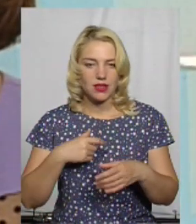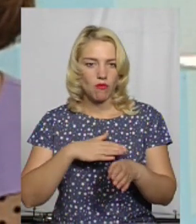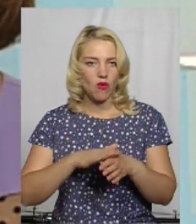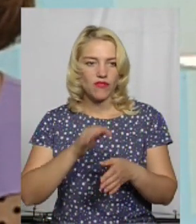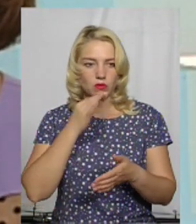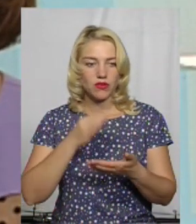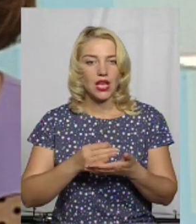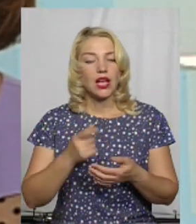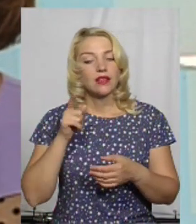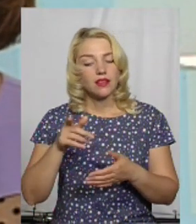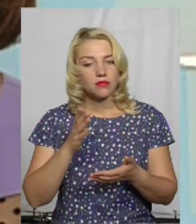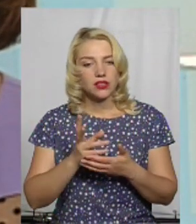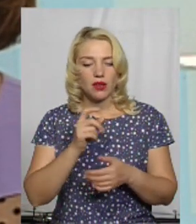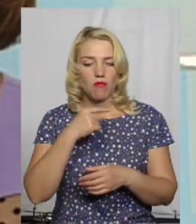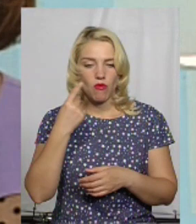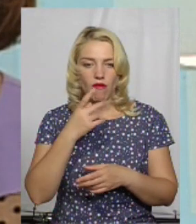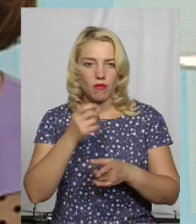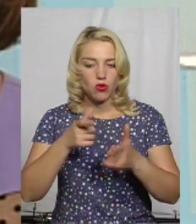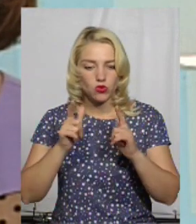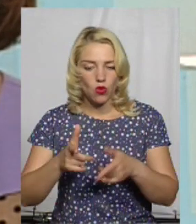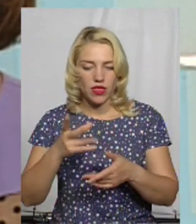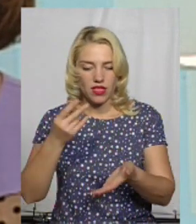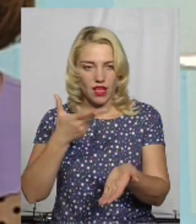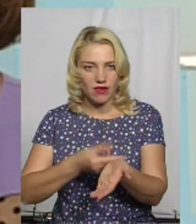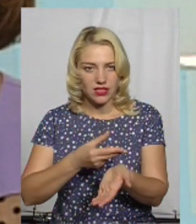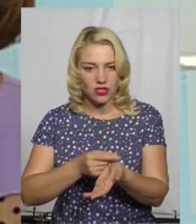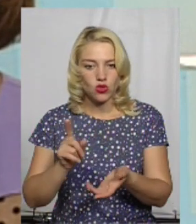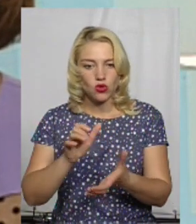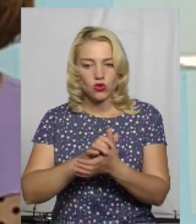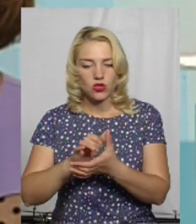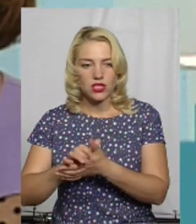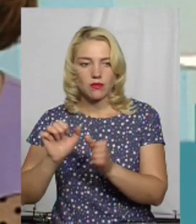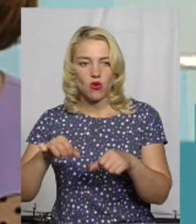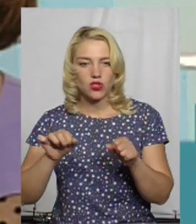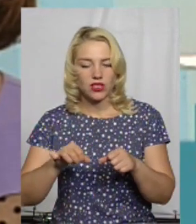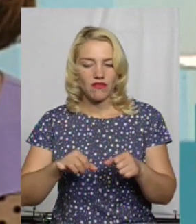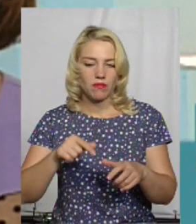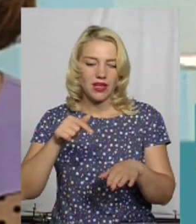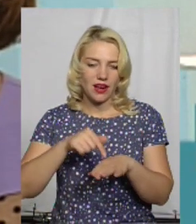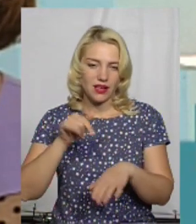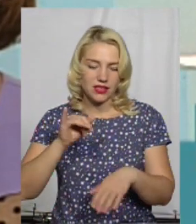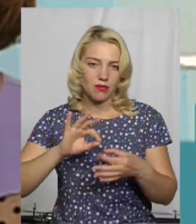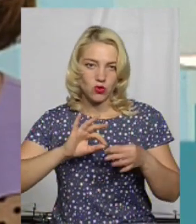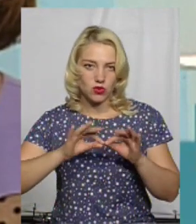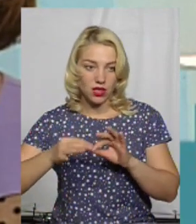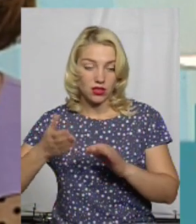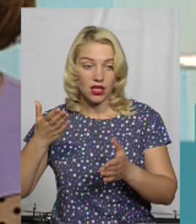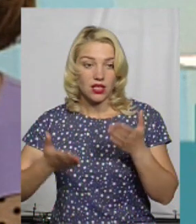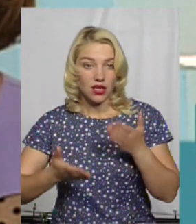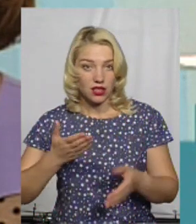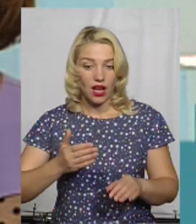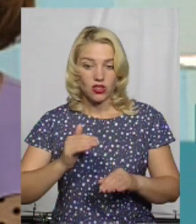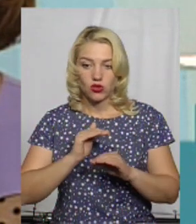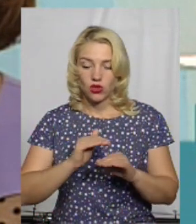те, що батьки дають згоду на вакцинацію, про те, що вони ознайомлені з можливими реакціями та ускладненнями. Якщо